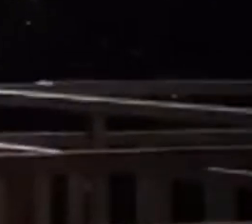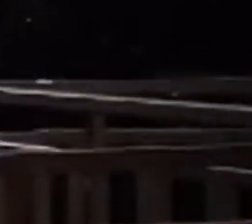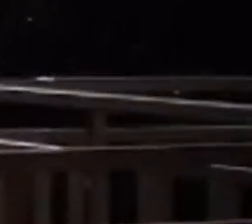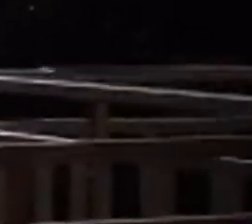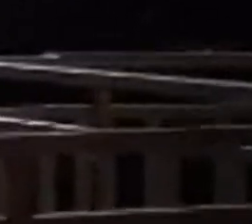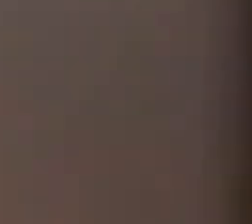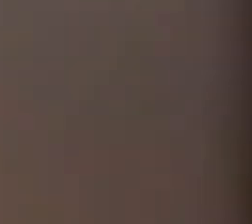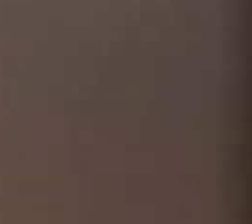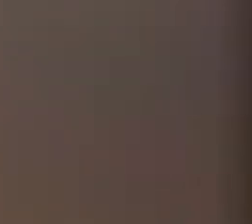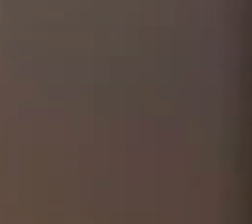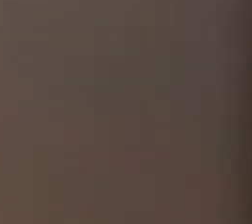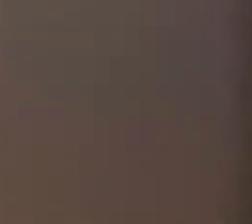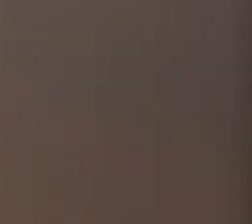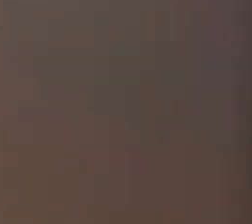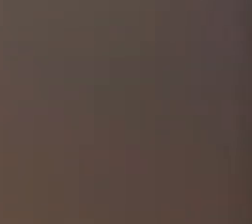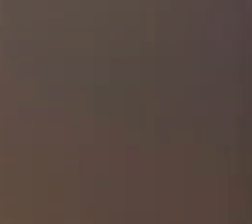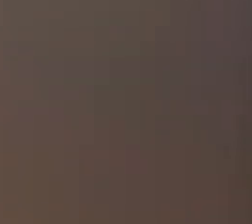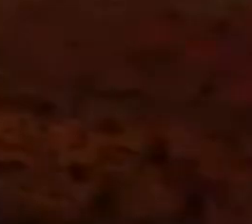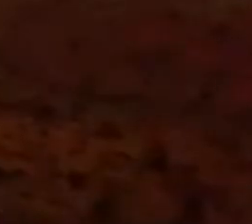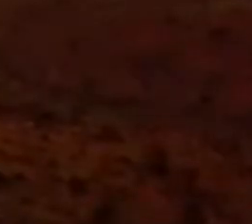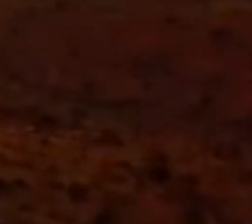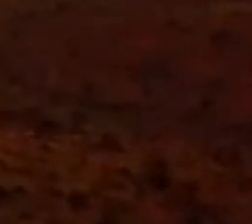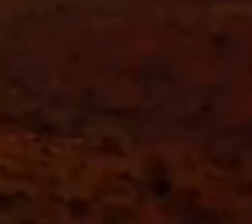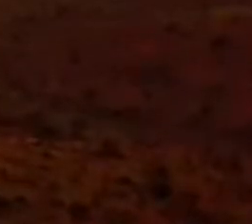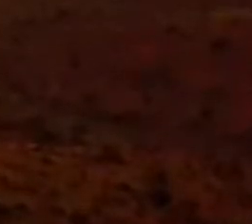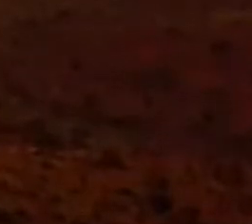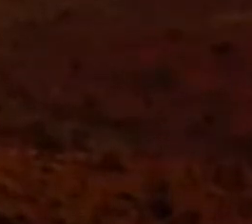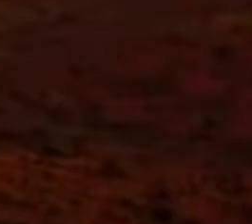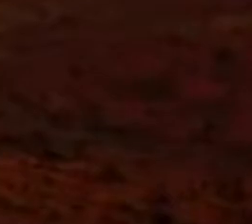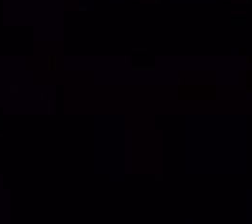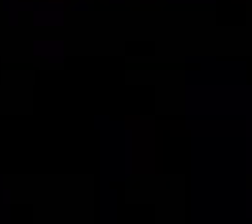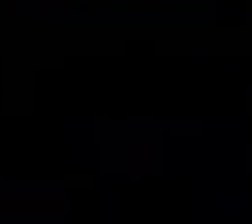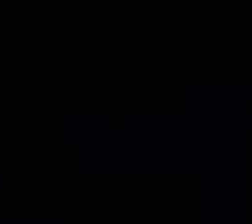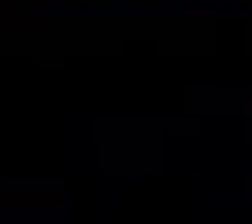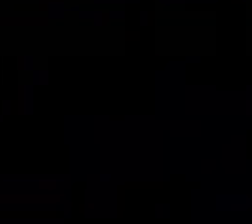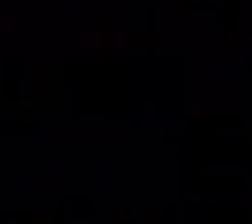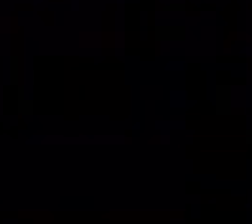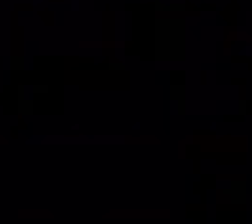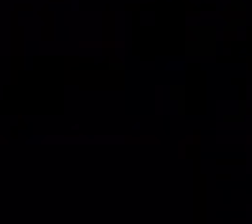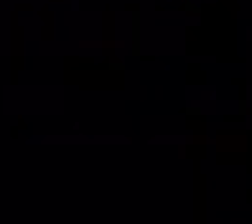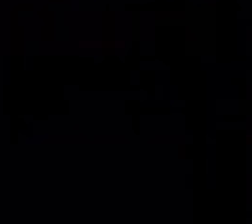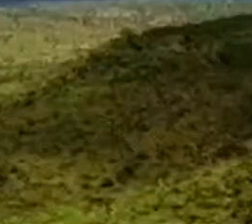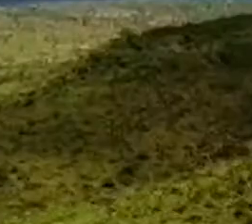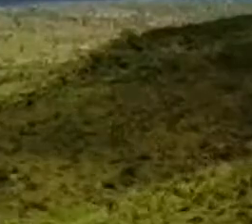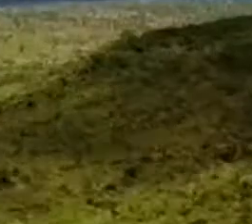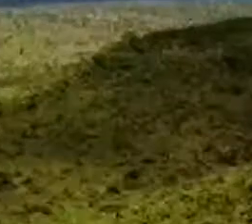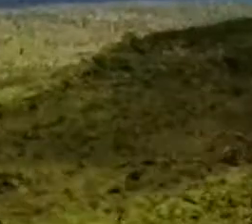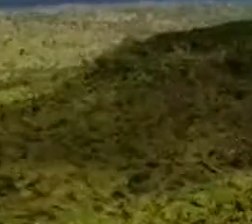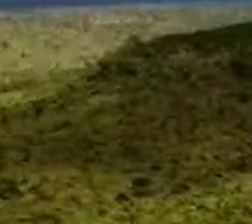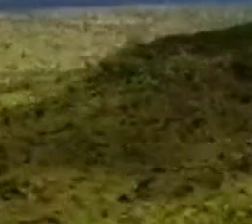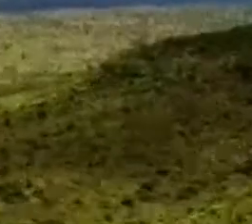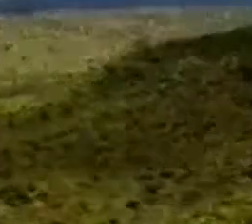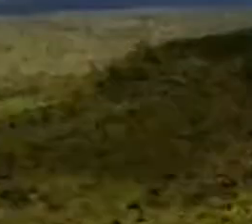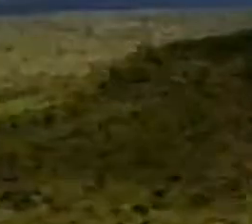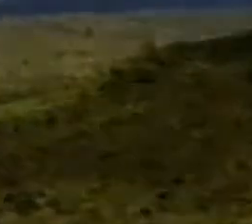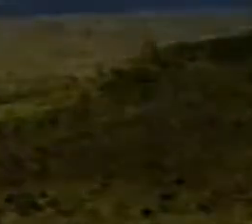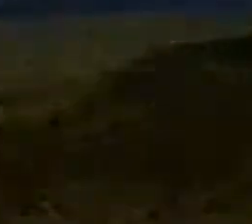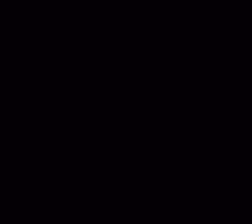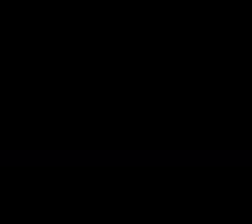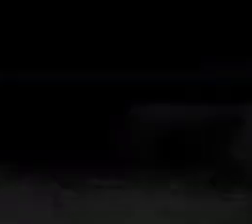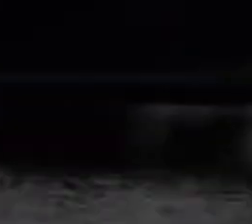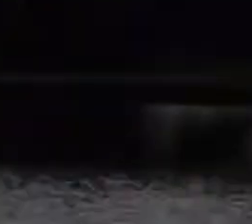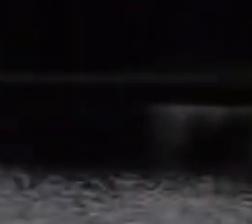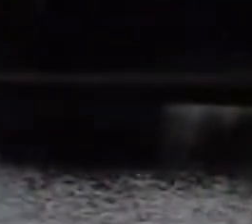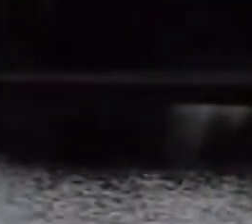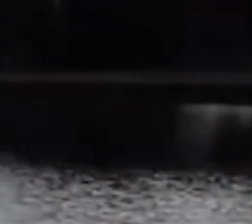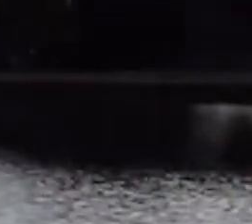ujasiri, ukakamavu na uwiano utatuwezesha kupambana na janga hili kama tulivyopambana na majanga